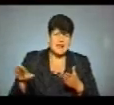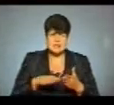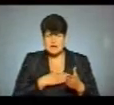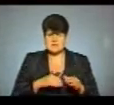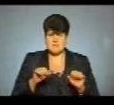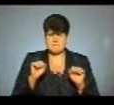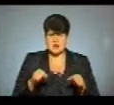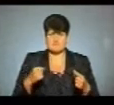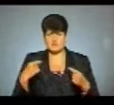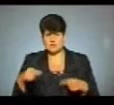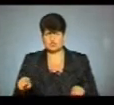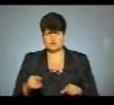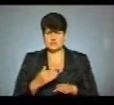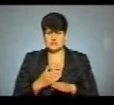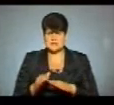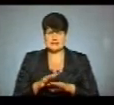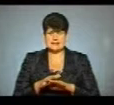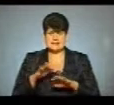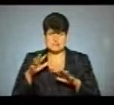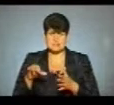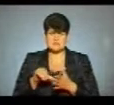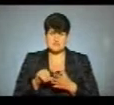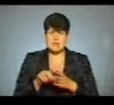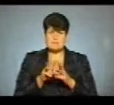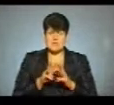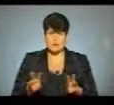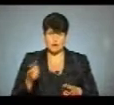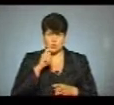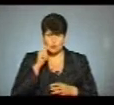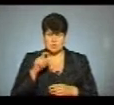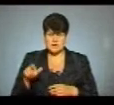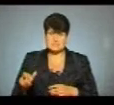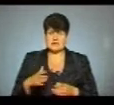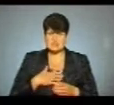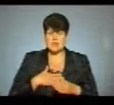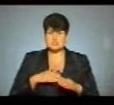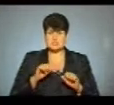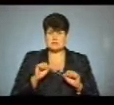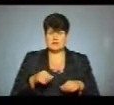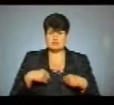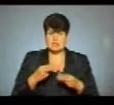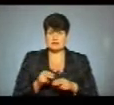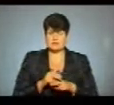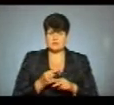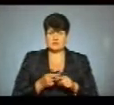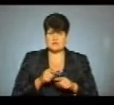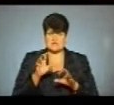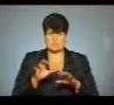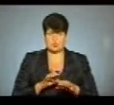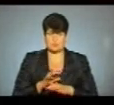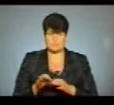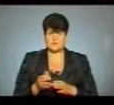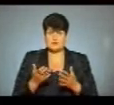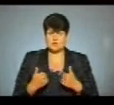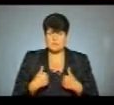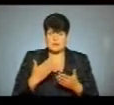право іншої частини зали, яка представляє мільйони українців, на наше право подати поправки до цього законопроекту. Якщо ми